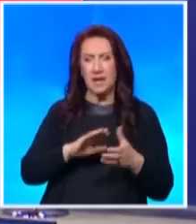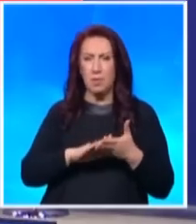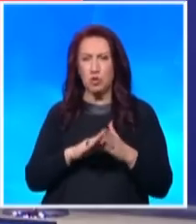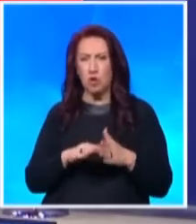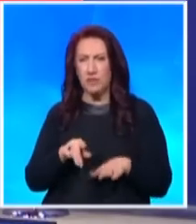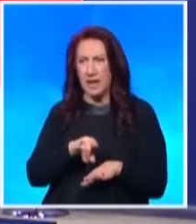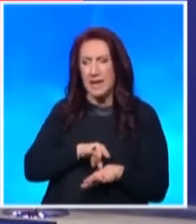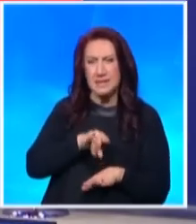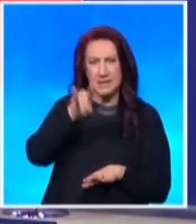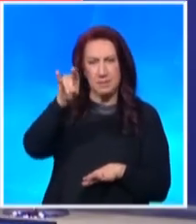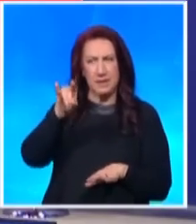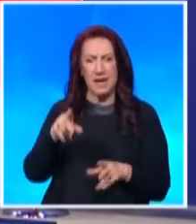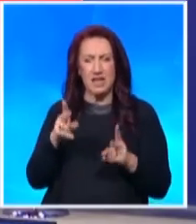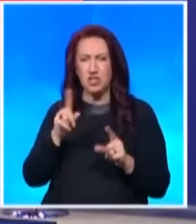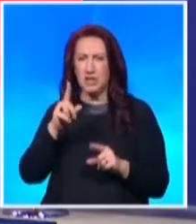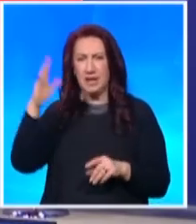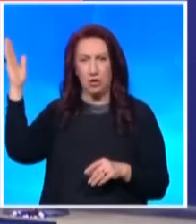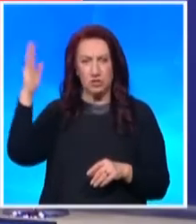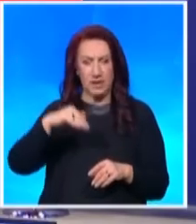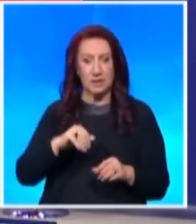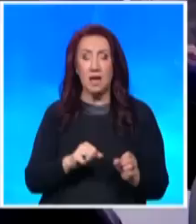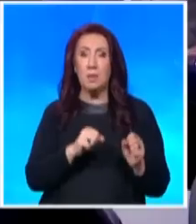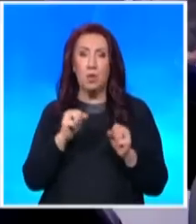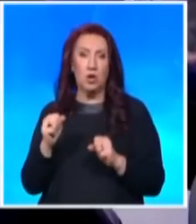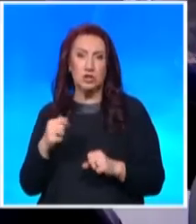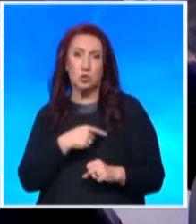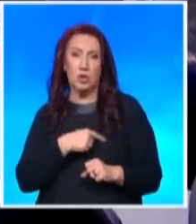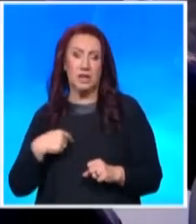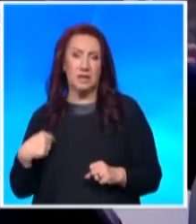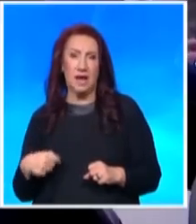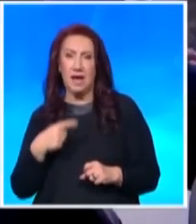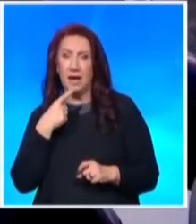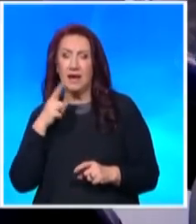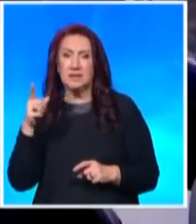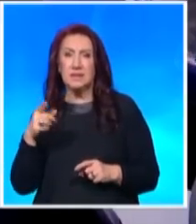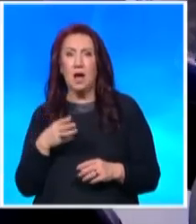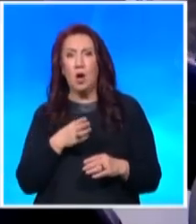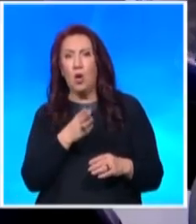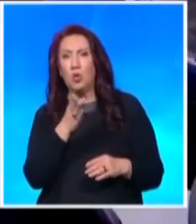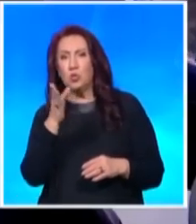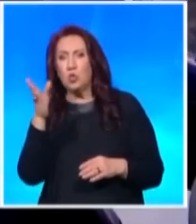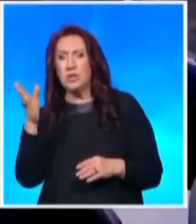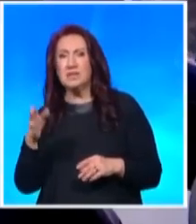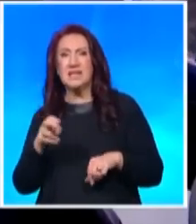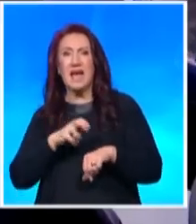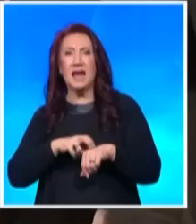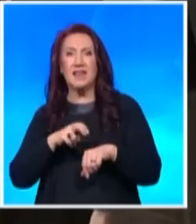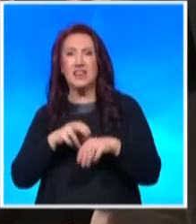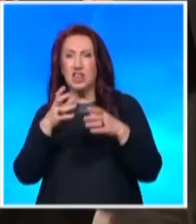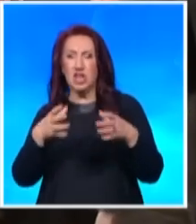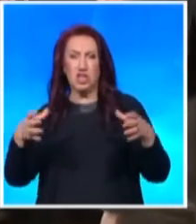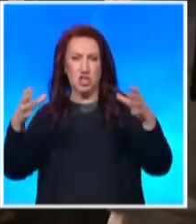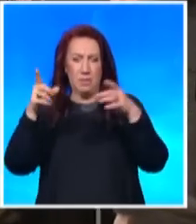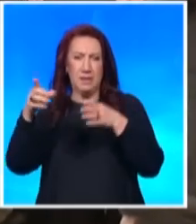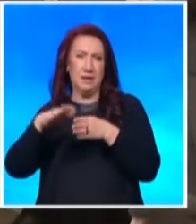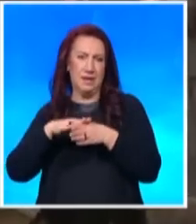щети на земята. По-късно от Китай обясниха, че става дума за отклонил се от маршрута си дирижабъл. Пекин се извини и обясни, че